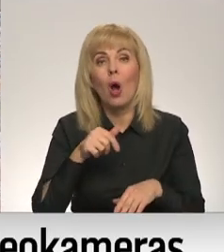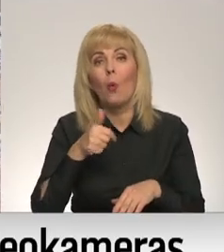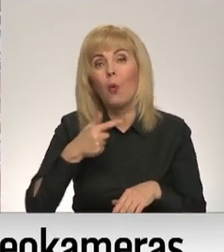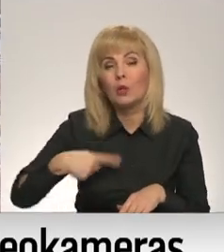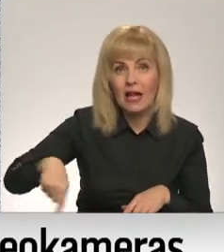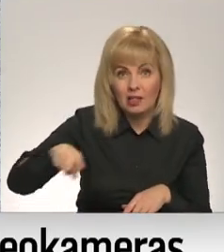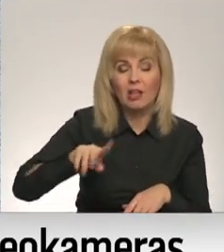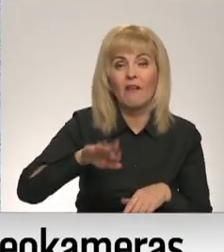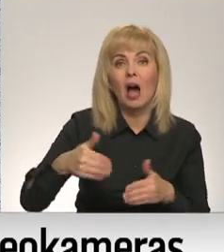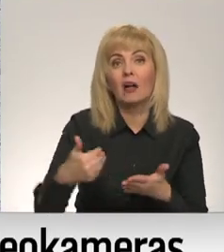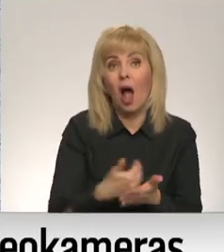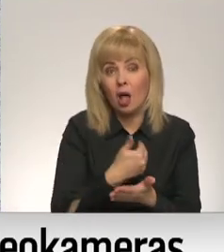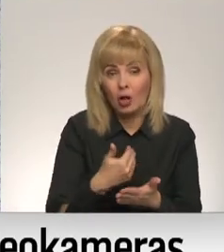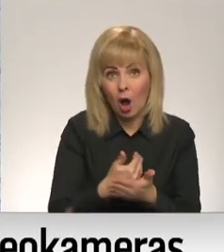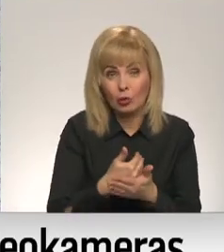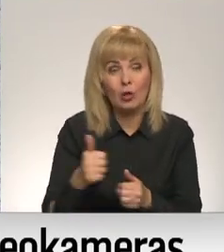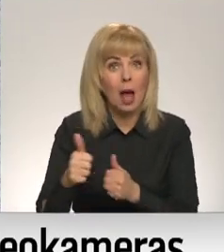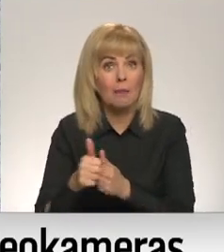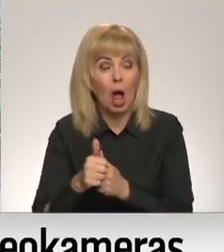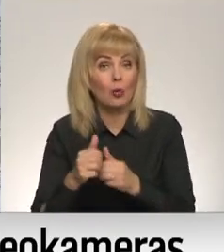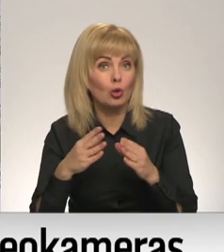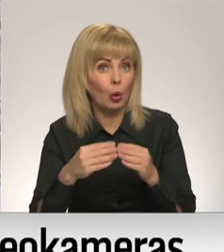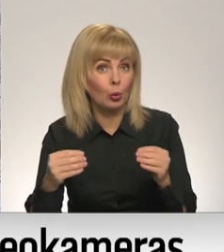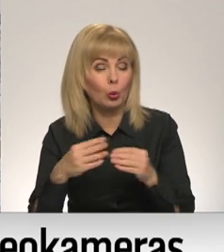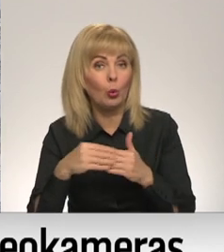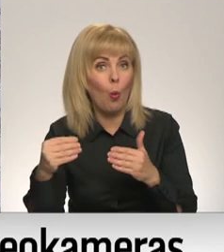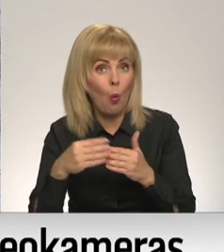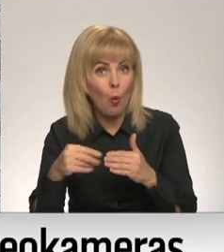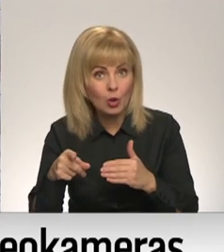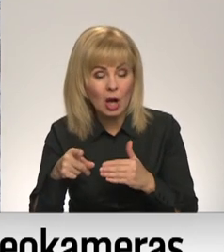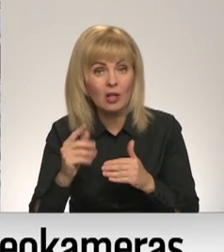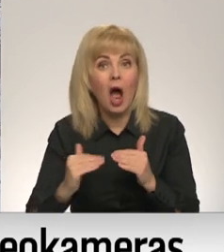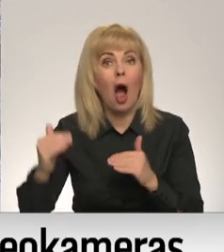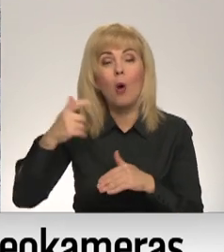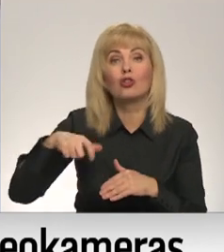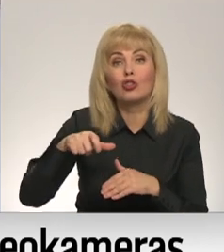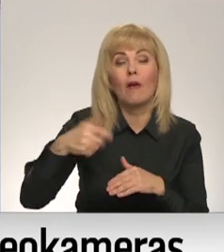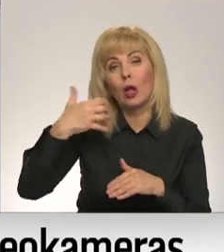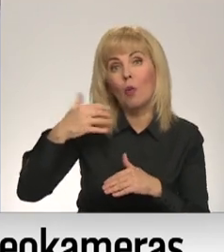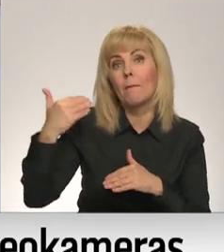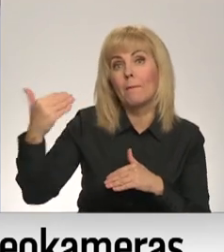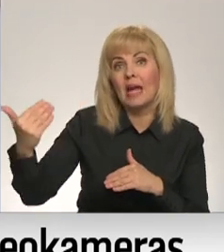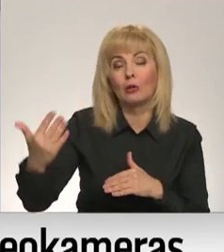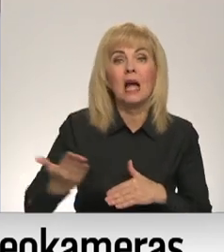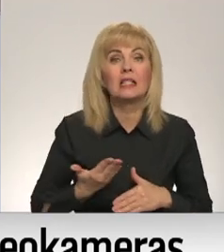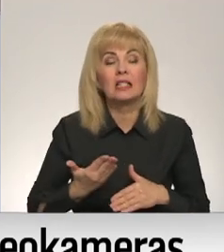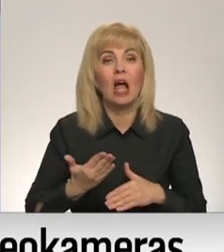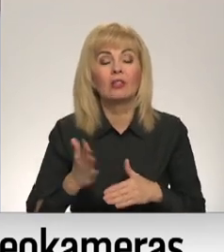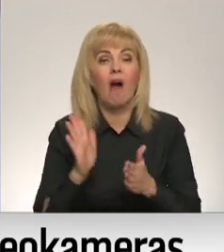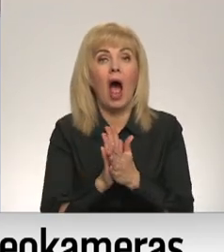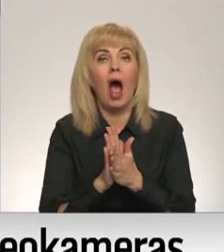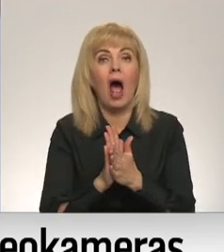var atkārtoties. Turklāt līdzās Dūņu dīķiem atrodas Augšdaugavas novada domē piederoša sadzīves atkritumu